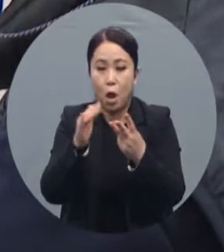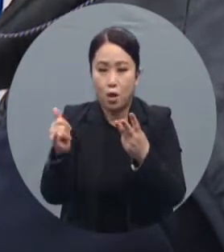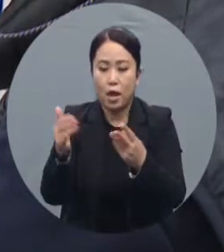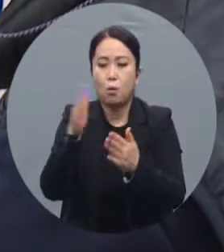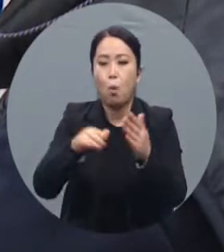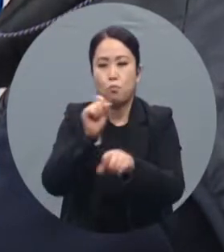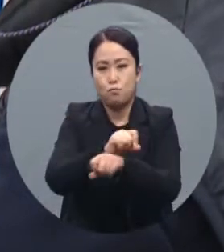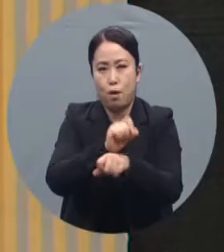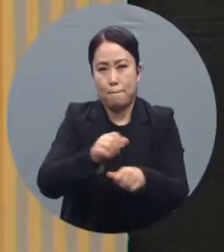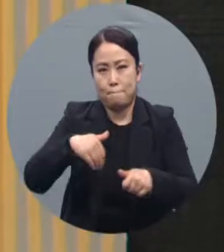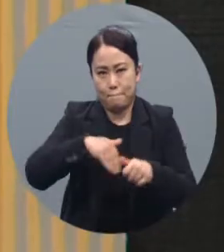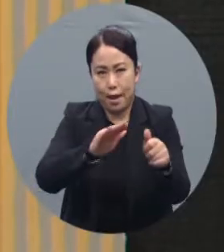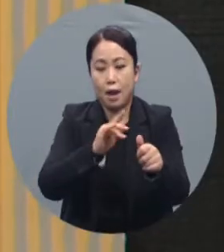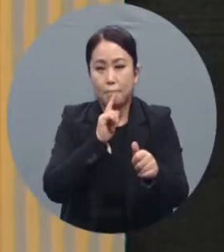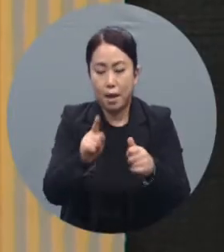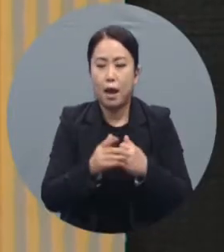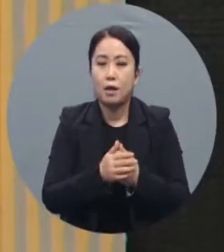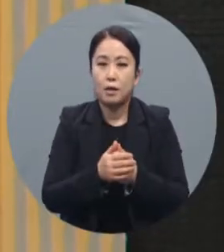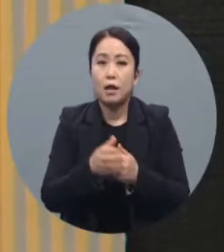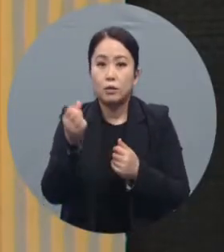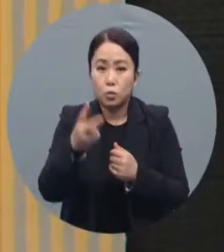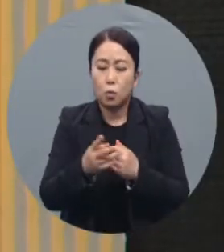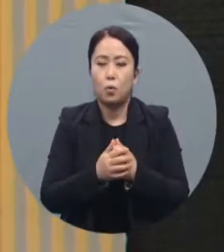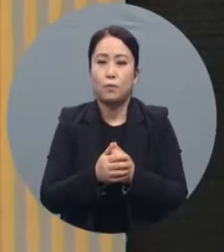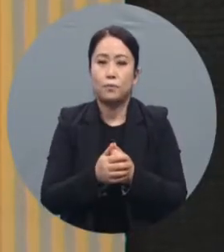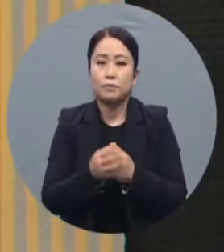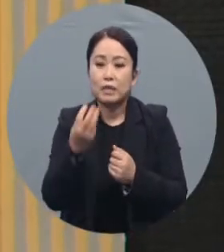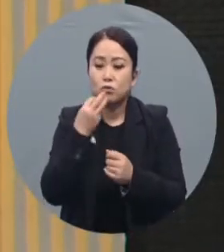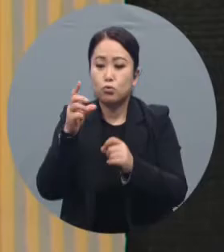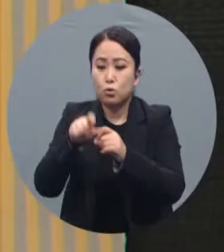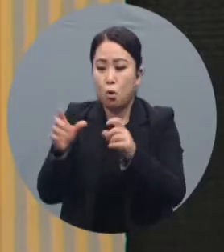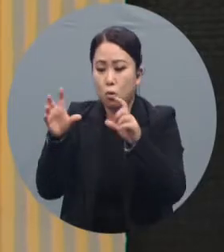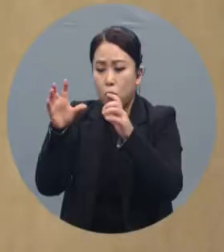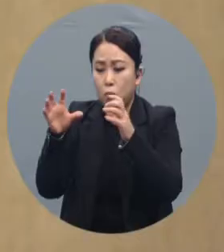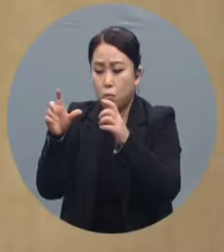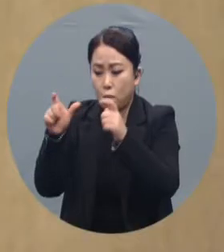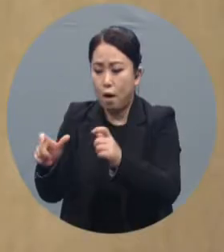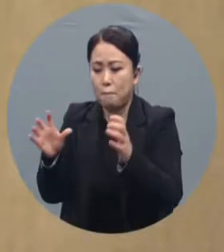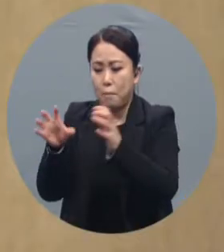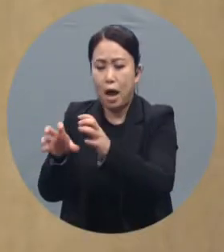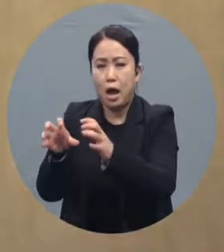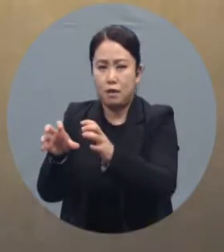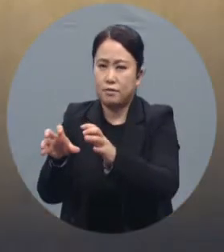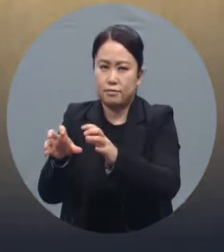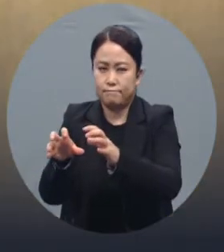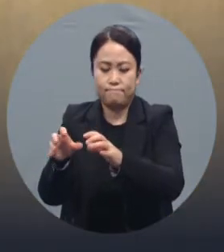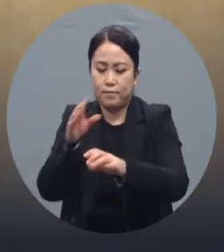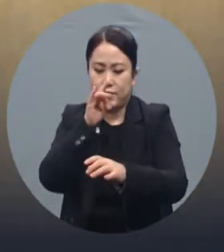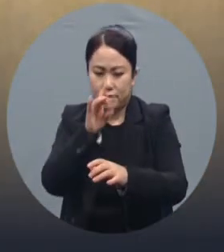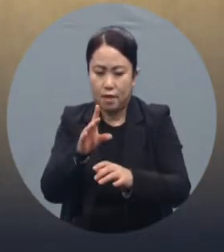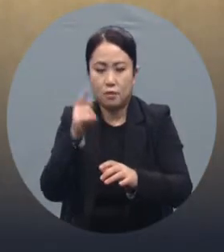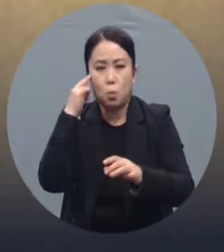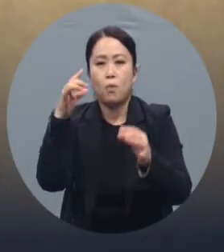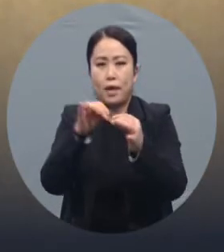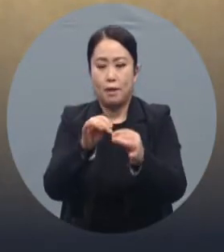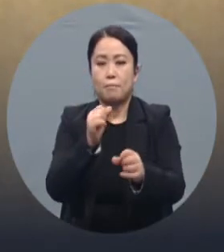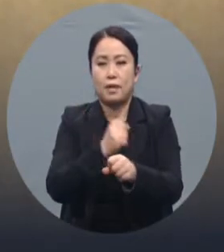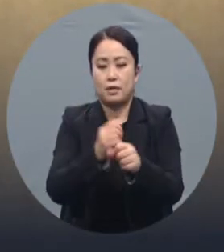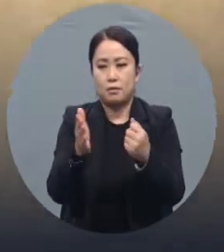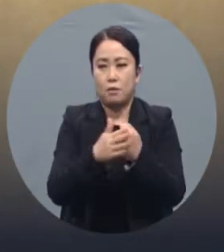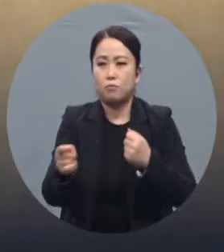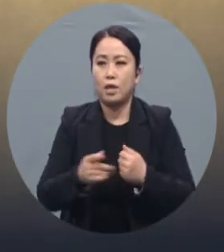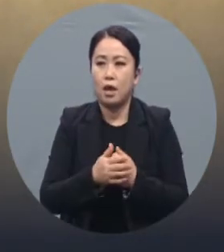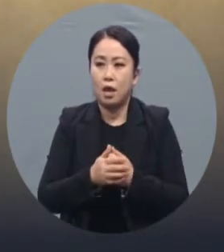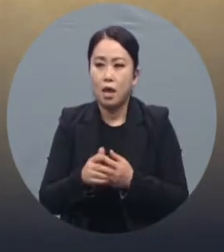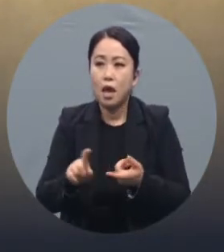블랙홀에 공동 대응해야 한다는 점에 공감했기 때문입니다. 연합체를 구성해서 이 대응을